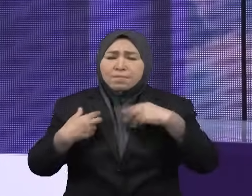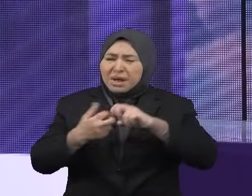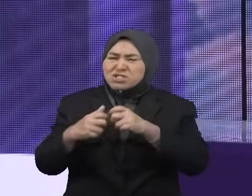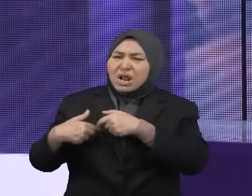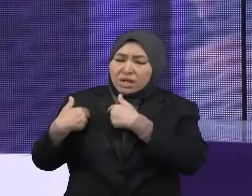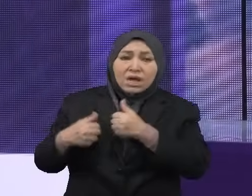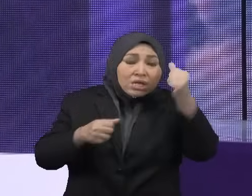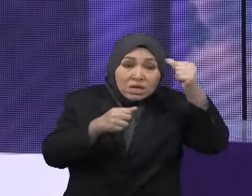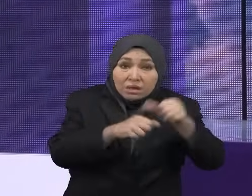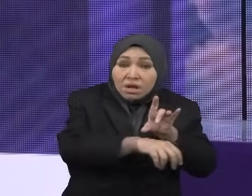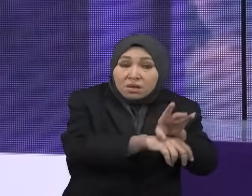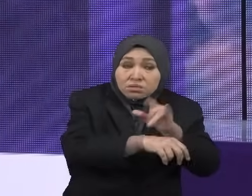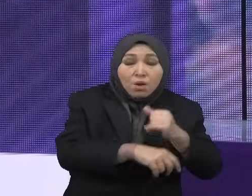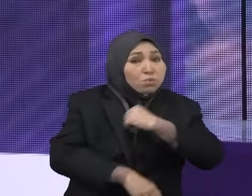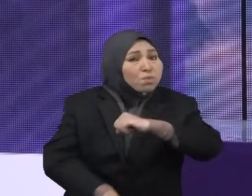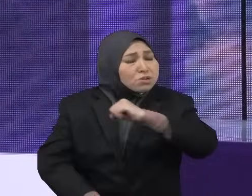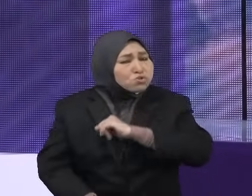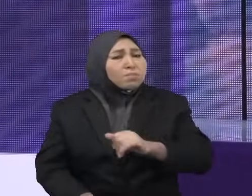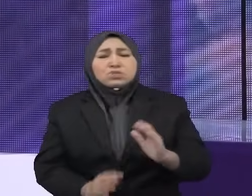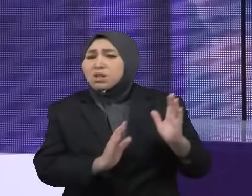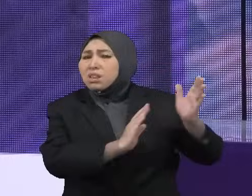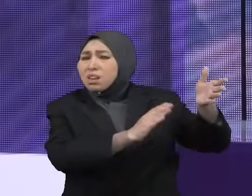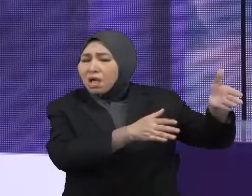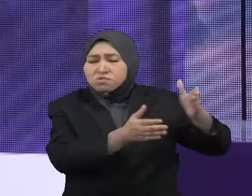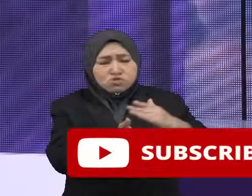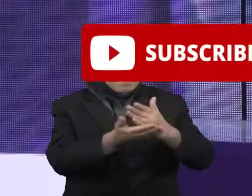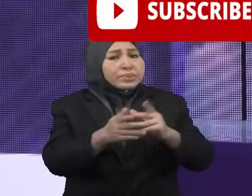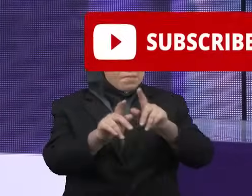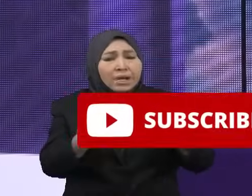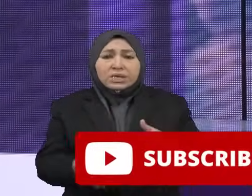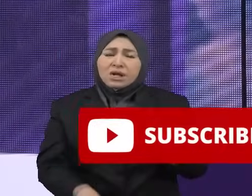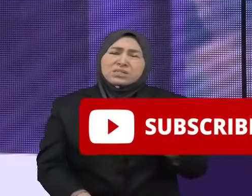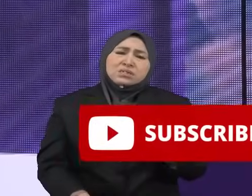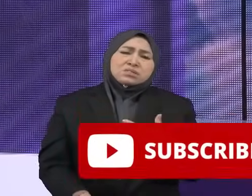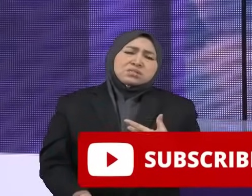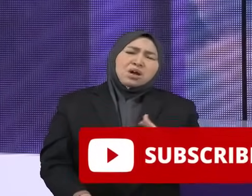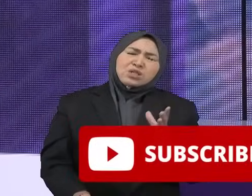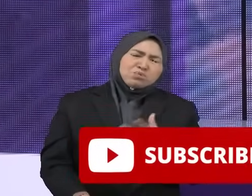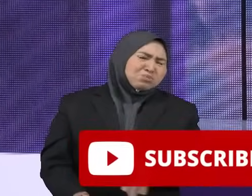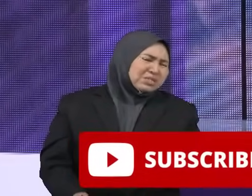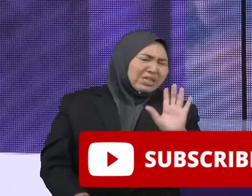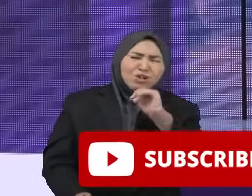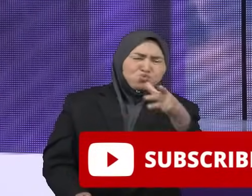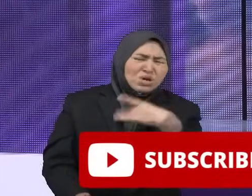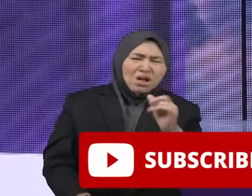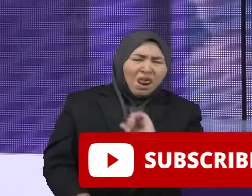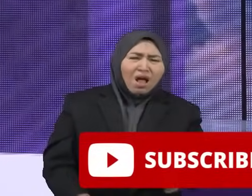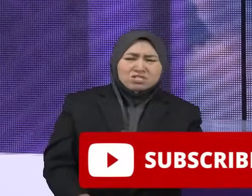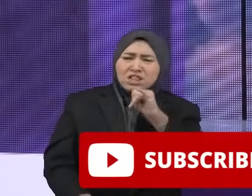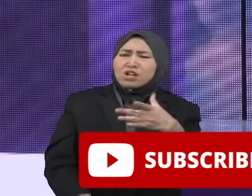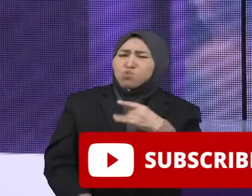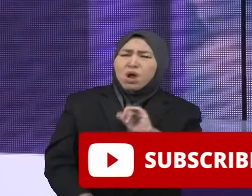Bila diingatkan untuk berjuang, nak kena tinggalkan sesuatu tempat, tapi dia rasa macam, hey, saya tak suka lah. Ha, kan? Saya tak